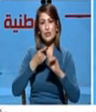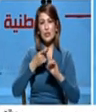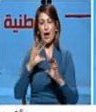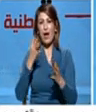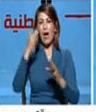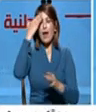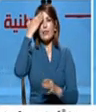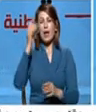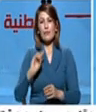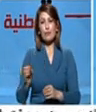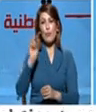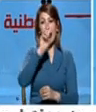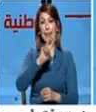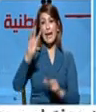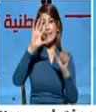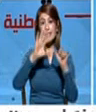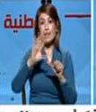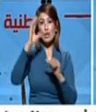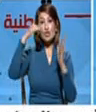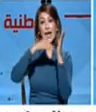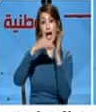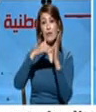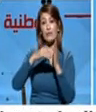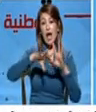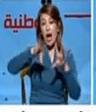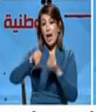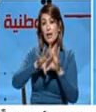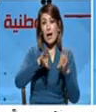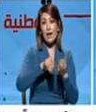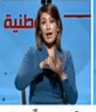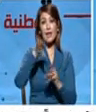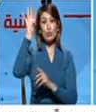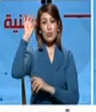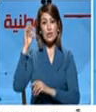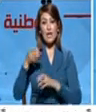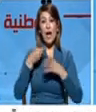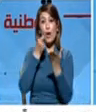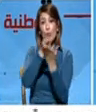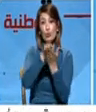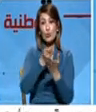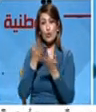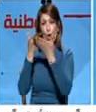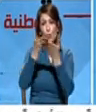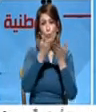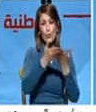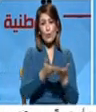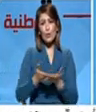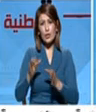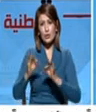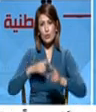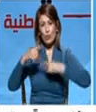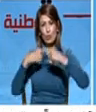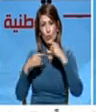وثلاثه وعشرين الف عائله محدوده تتدخل اللي ان شاء الله قاعده ترتفع ومازال المتواصله عمليه